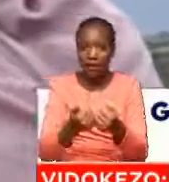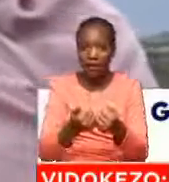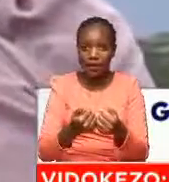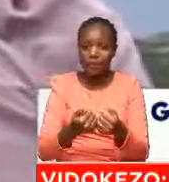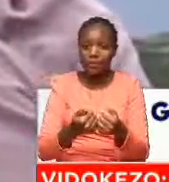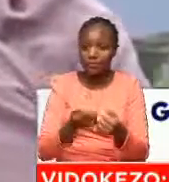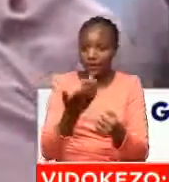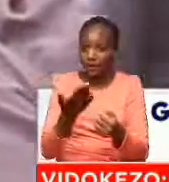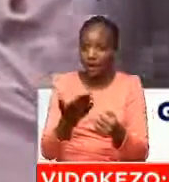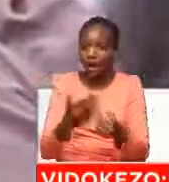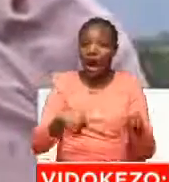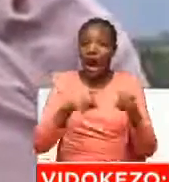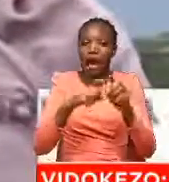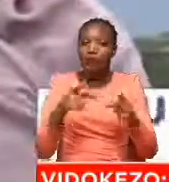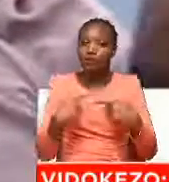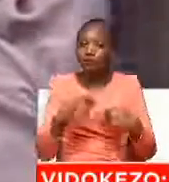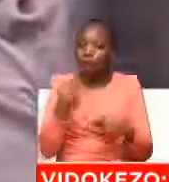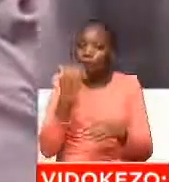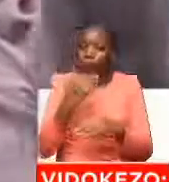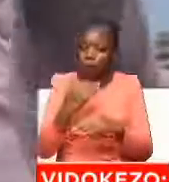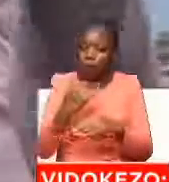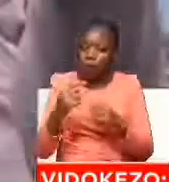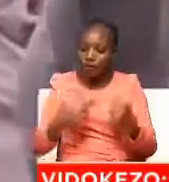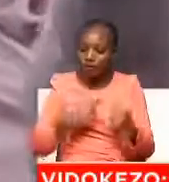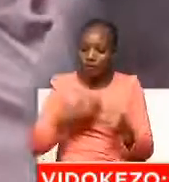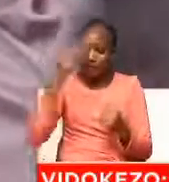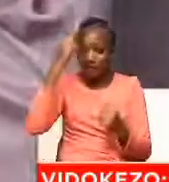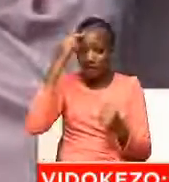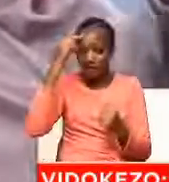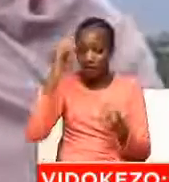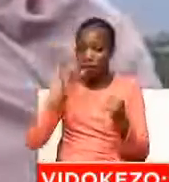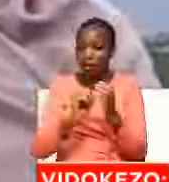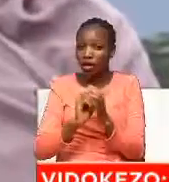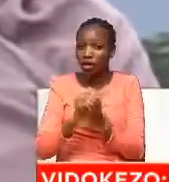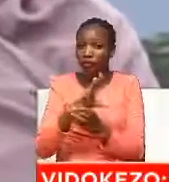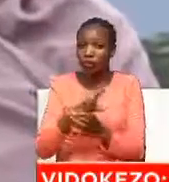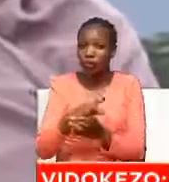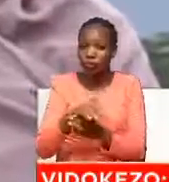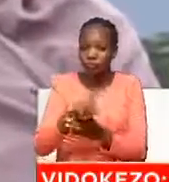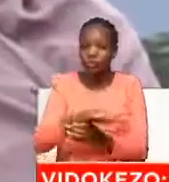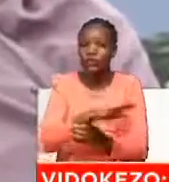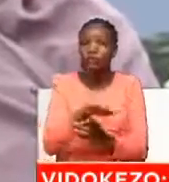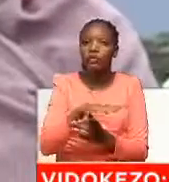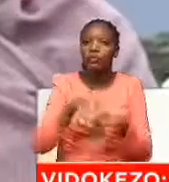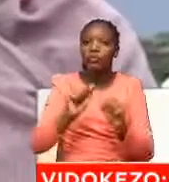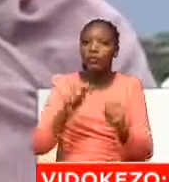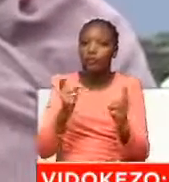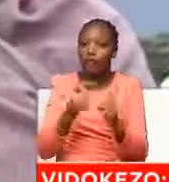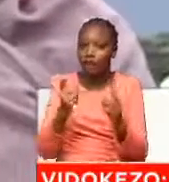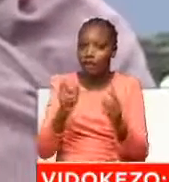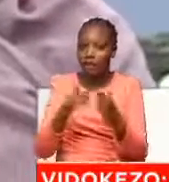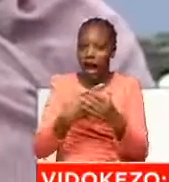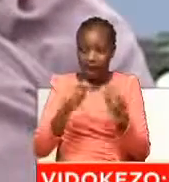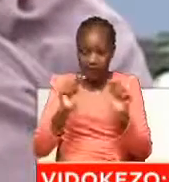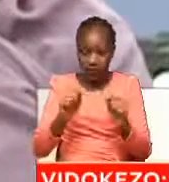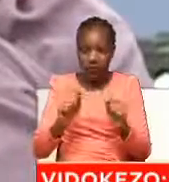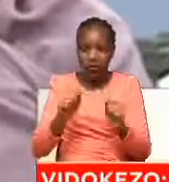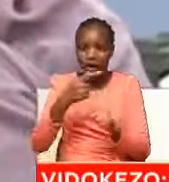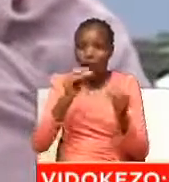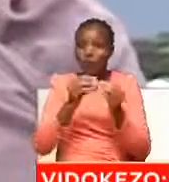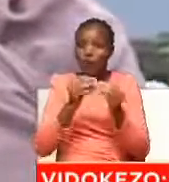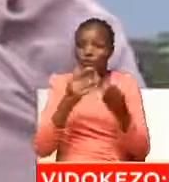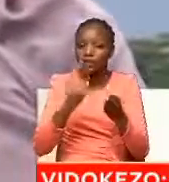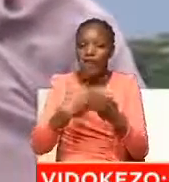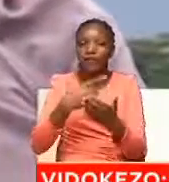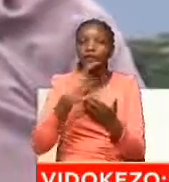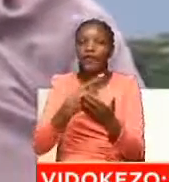market. Na watu ambao wanaingia Narok kupitia njia ya Loita wanapimwa. So siku ya leo tulikuwa Mulot na tumehakikisha